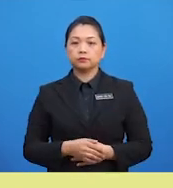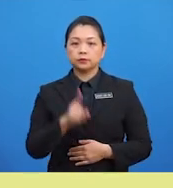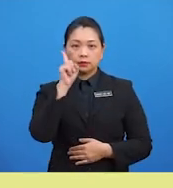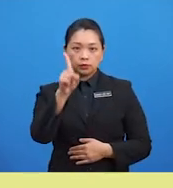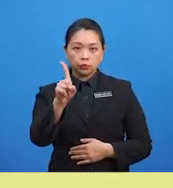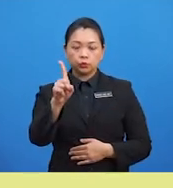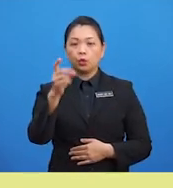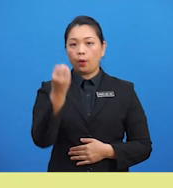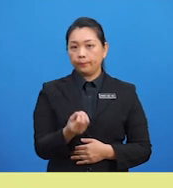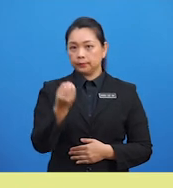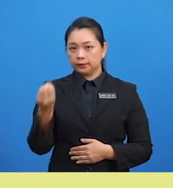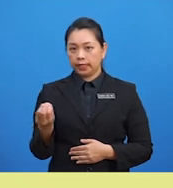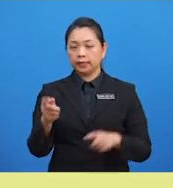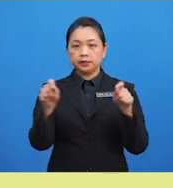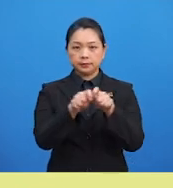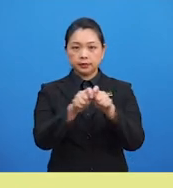objek seperti tinggi,